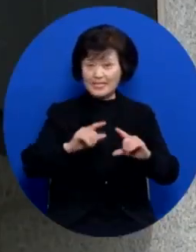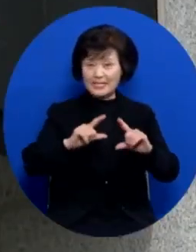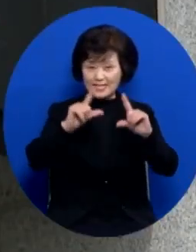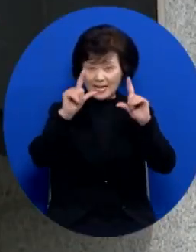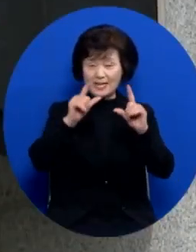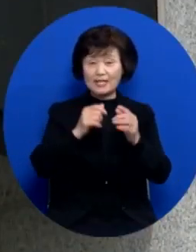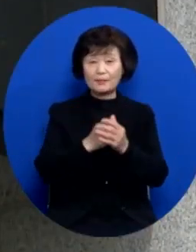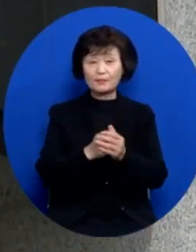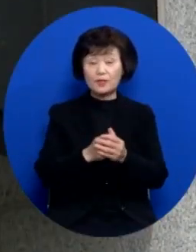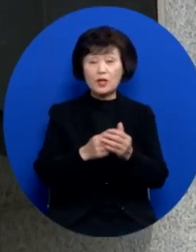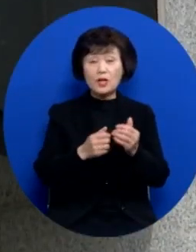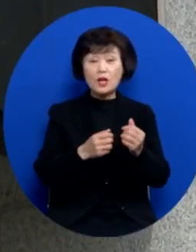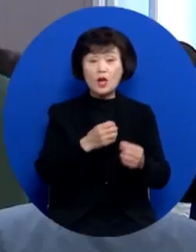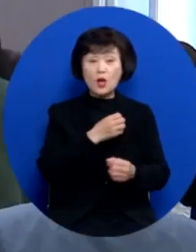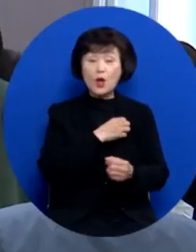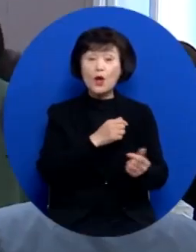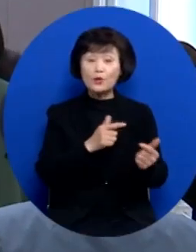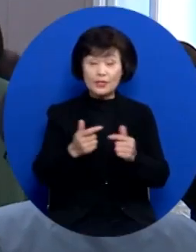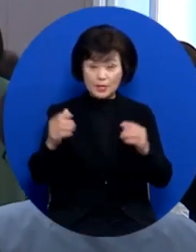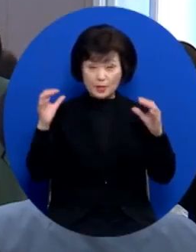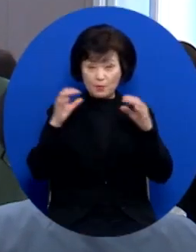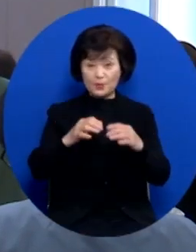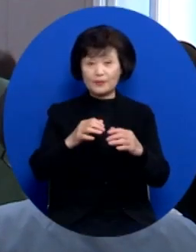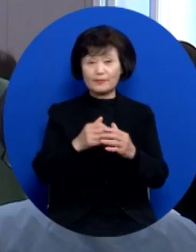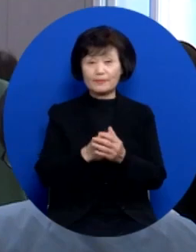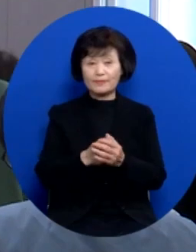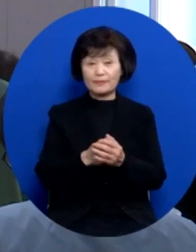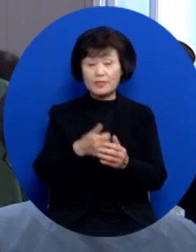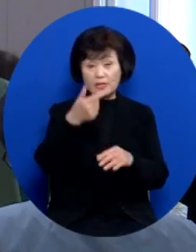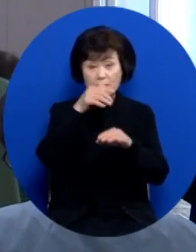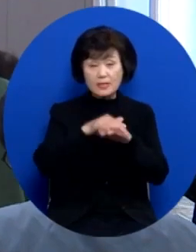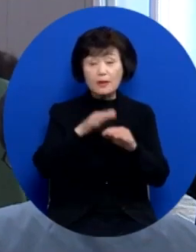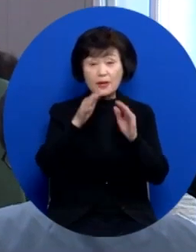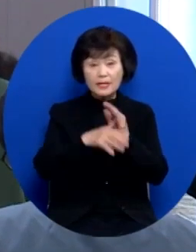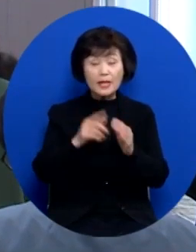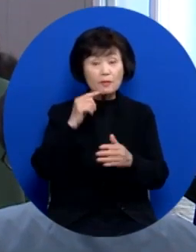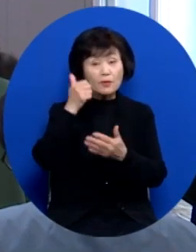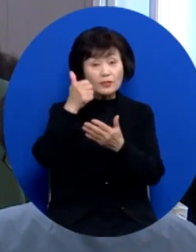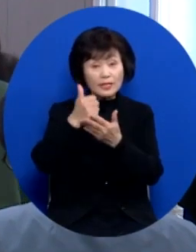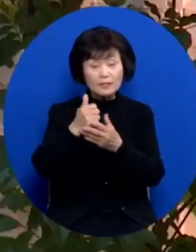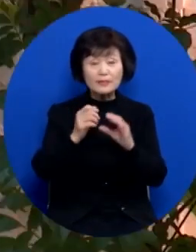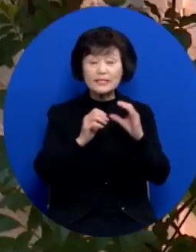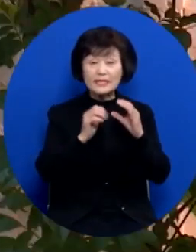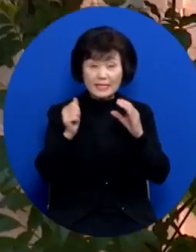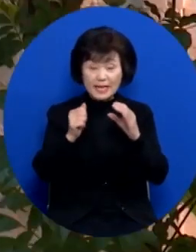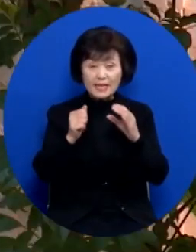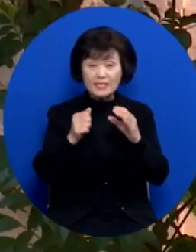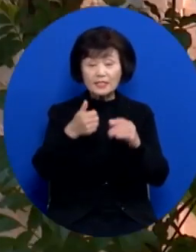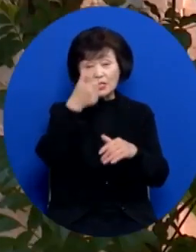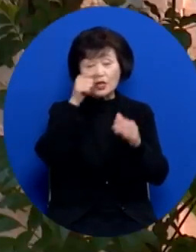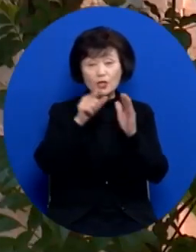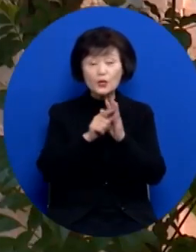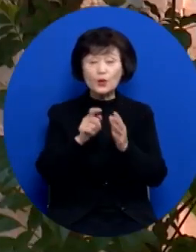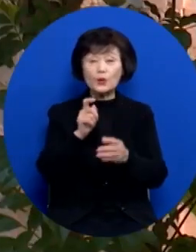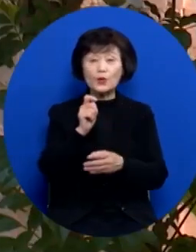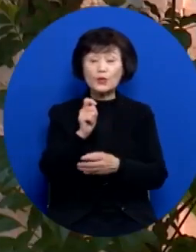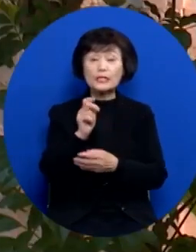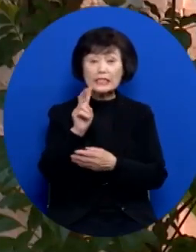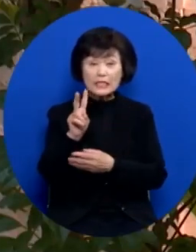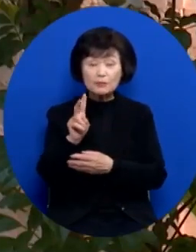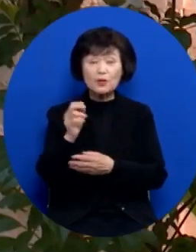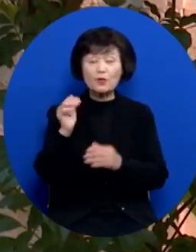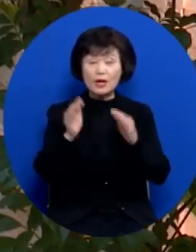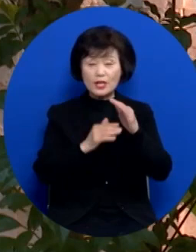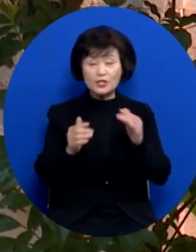기억하기 위해 회원들이 모였기 때문입니다. 예배에서 이수혜 목사는 CTS 기독교 TV와 합산교회 후원회 전국 성도들의